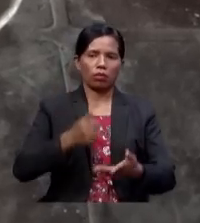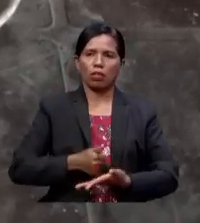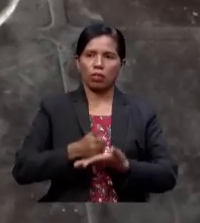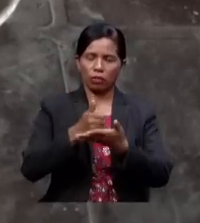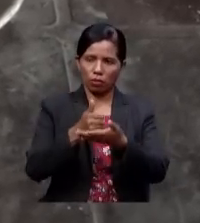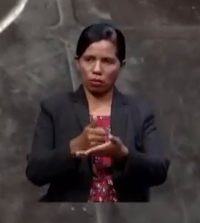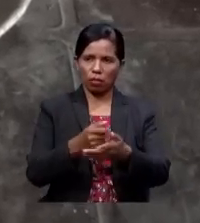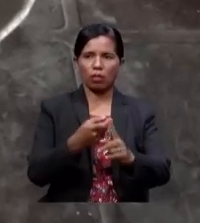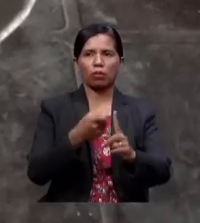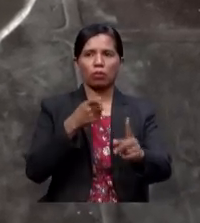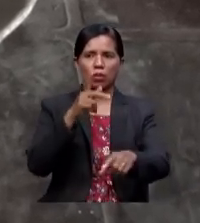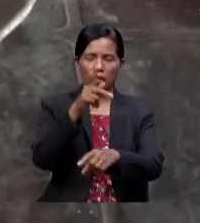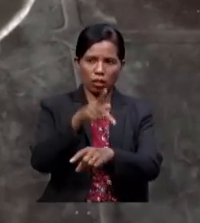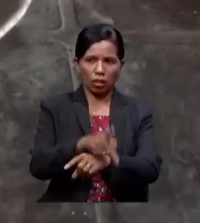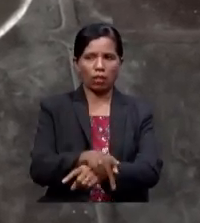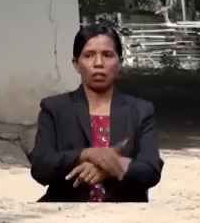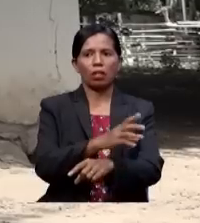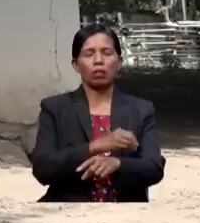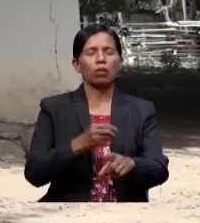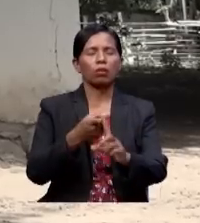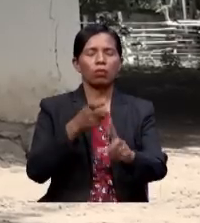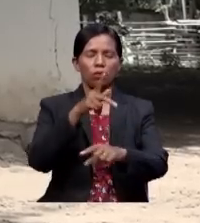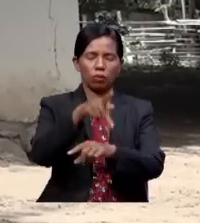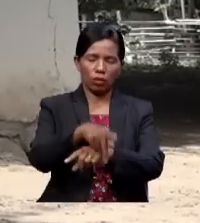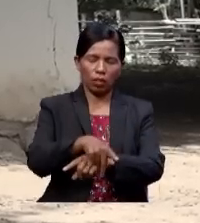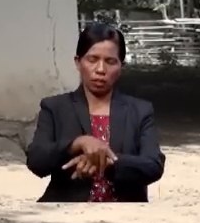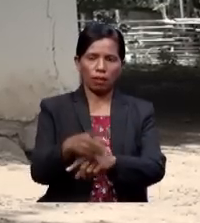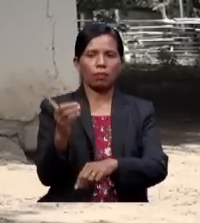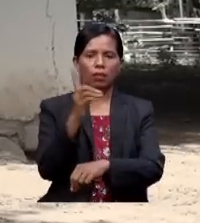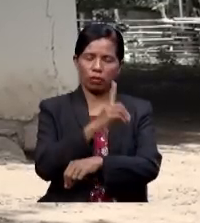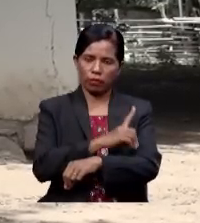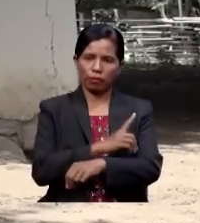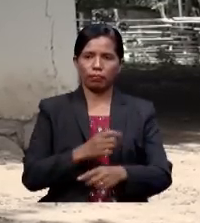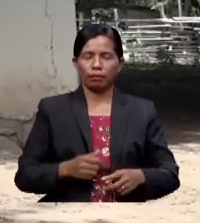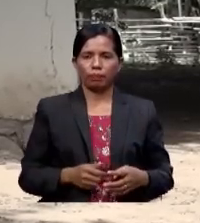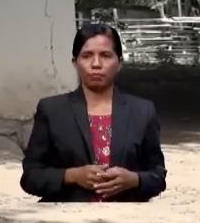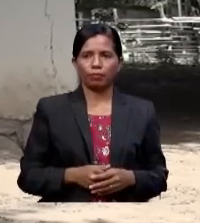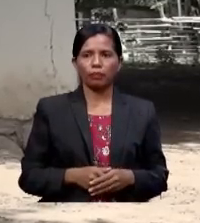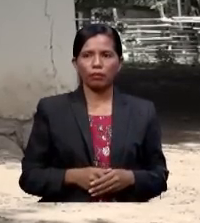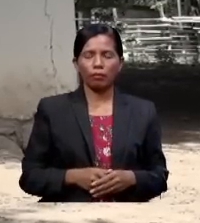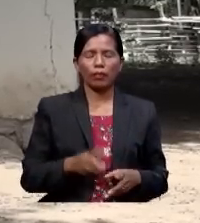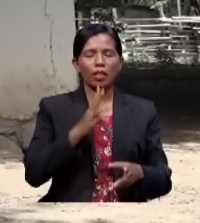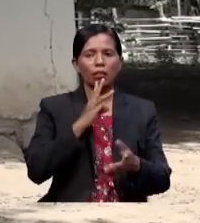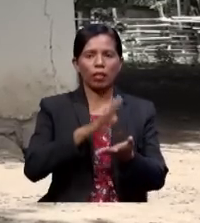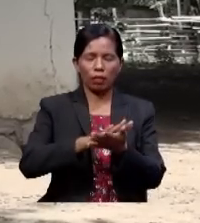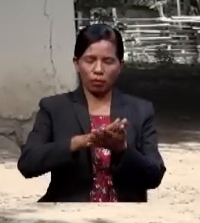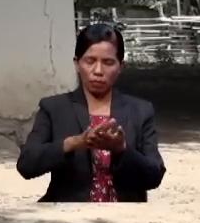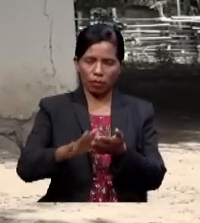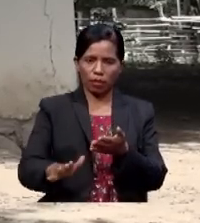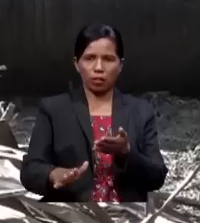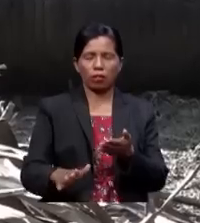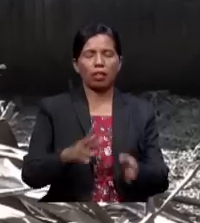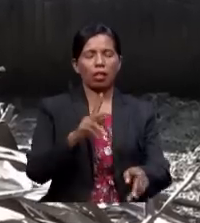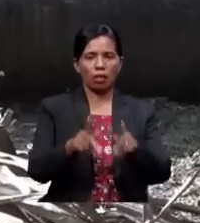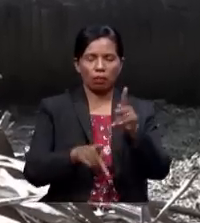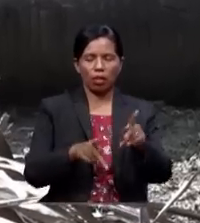Husi kalang balorong no husi lorong ba kalang. be most ne be kajal vulnerable ne